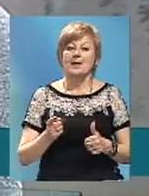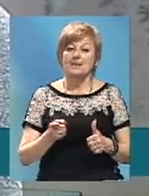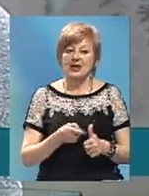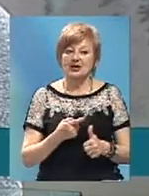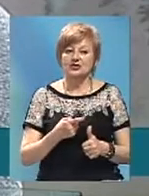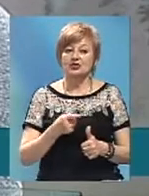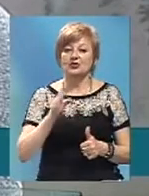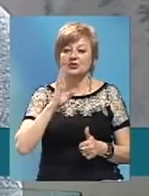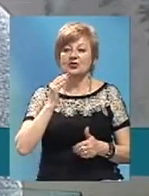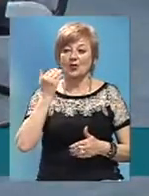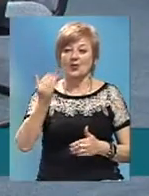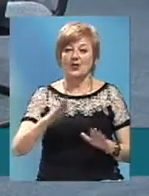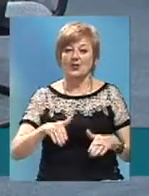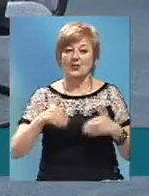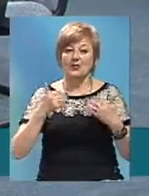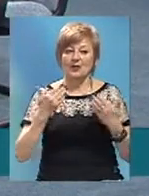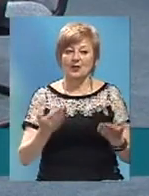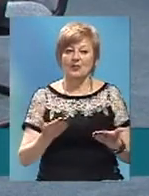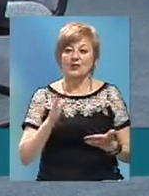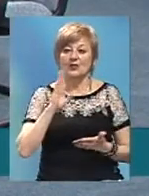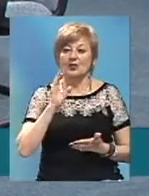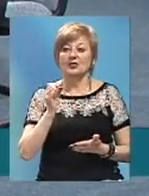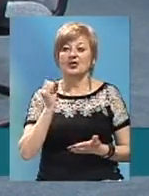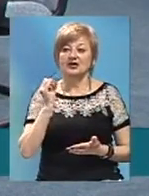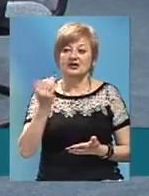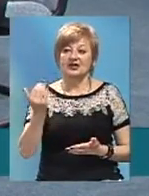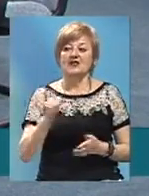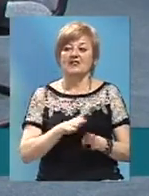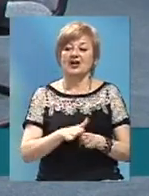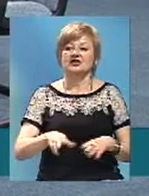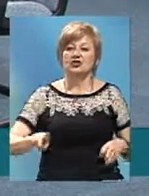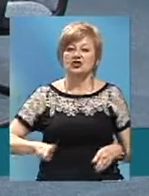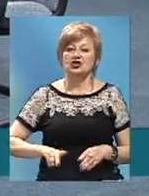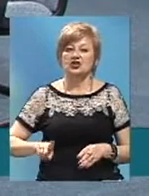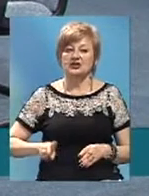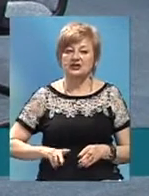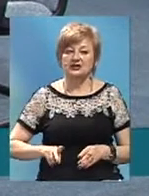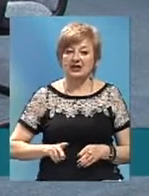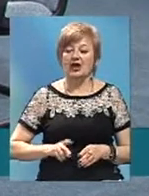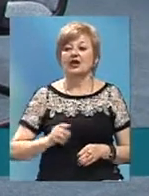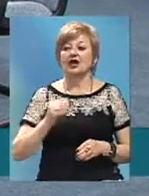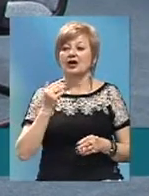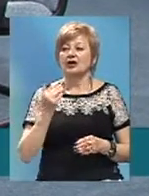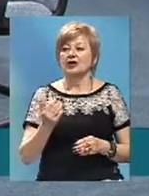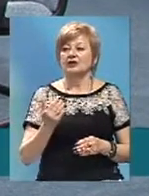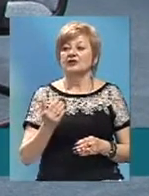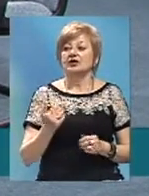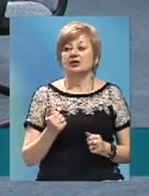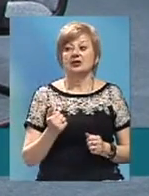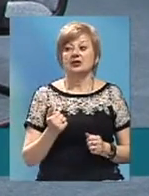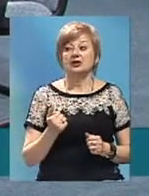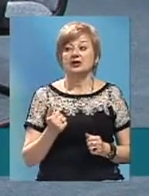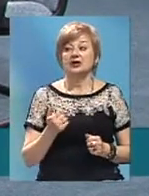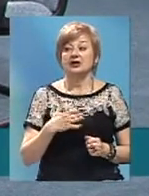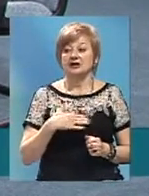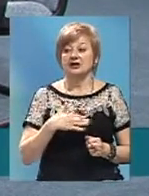Першою свою ставку я пропоную зробити все-таки Інні Борзило, виконавчому директору громадської організації «Центр UA», ну і